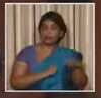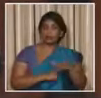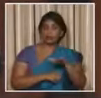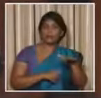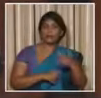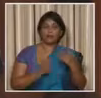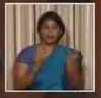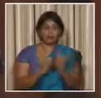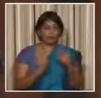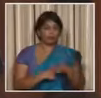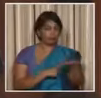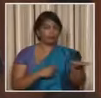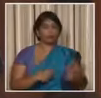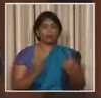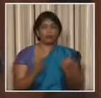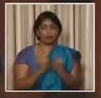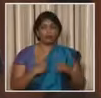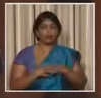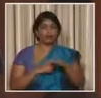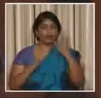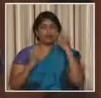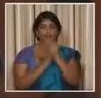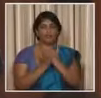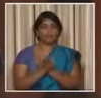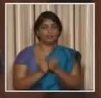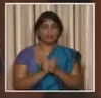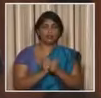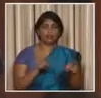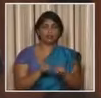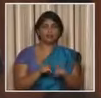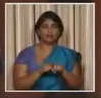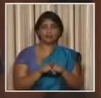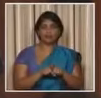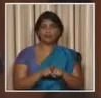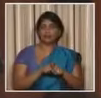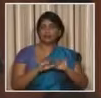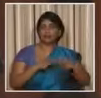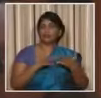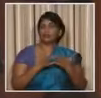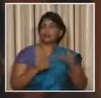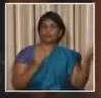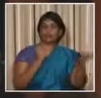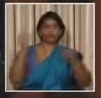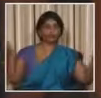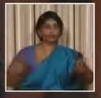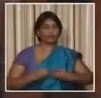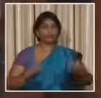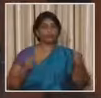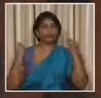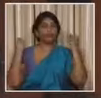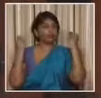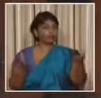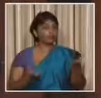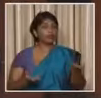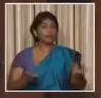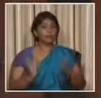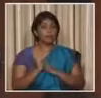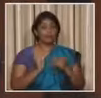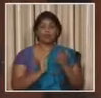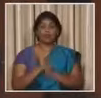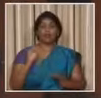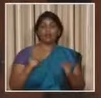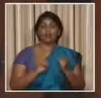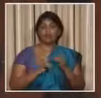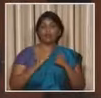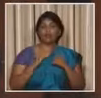පාස් තුනබිම් මේ තුනබි මෙලි කරලා නිකන් Tamanට ඕන ඕන විදියට ඕන ඕන කට්ටි ඇවිල්ලා සුද්ධ කරන් යනකොට ඒකට දෙන්න තියෙන්නේ මහවැලි ඇමතිතුමාගේ